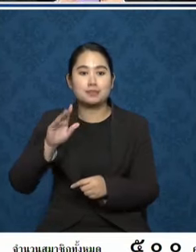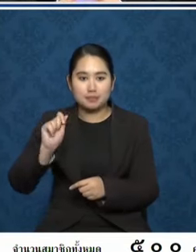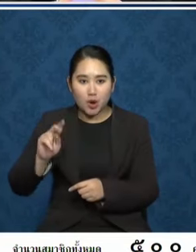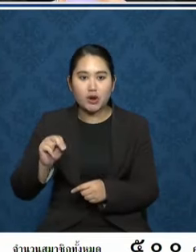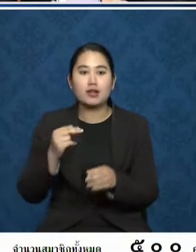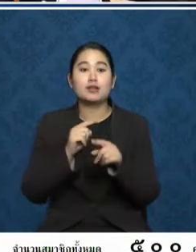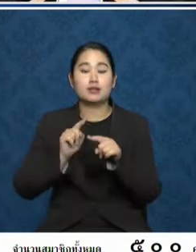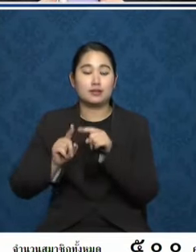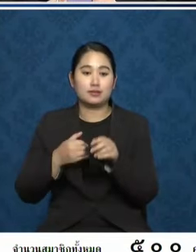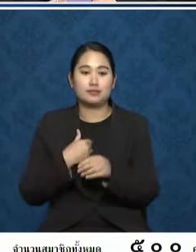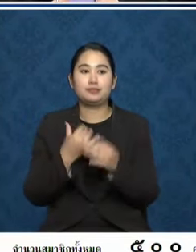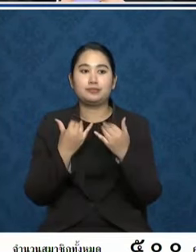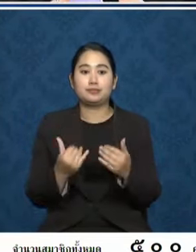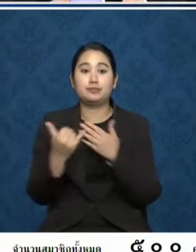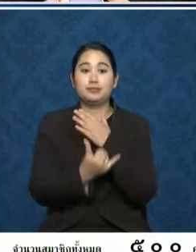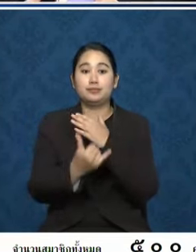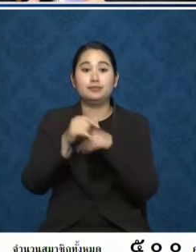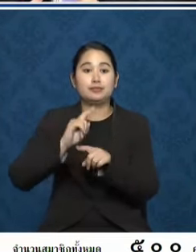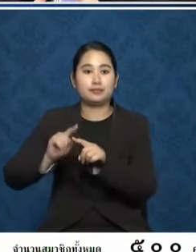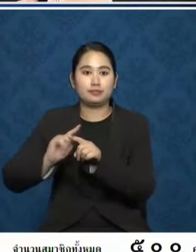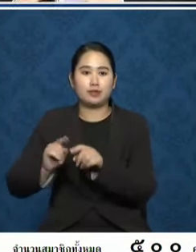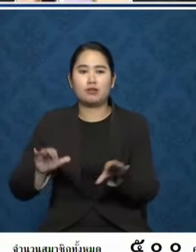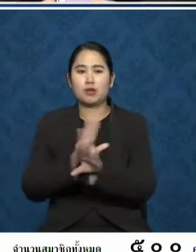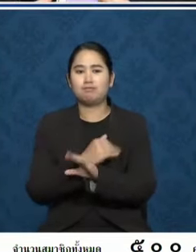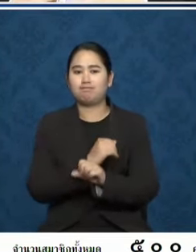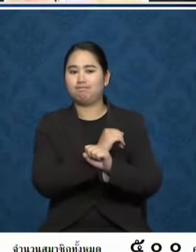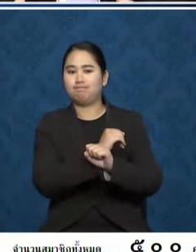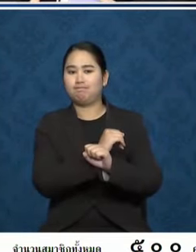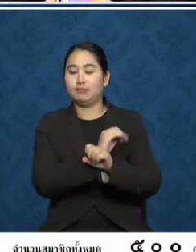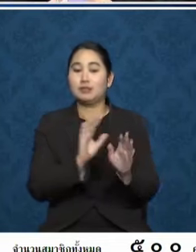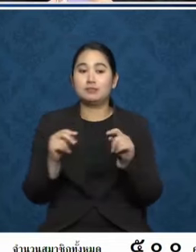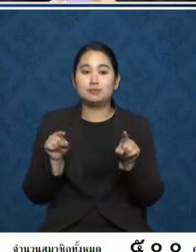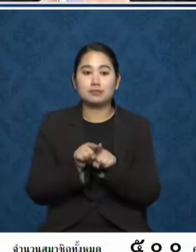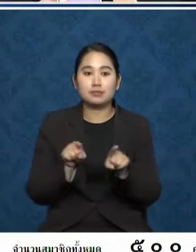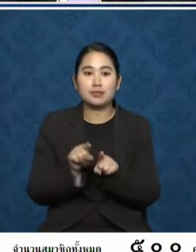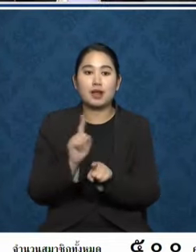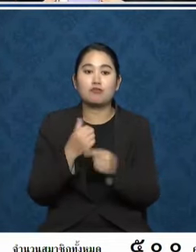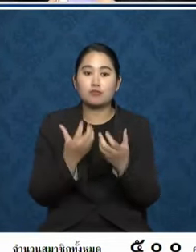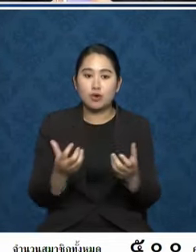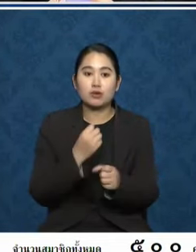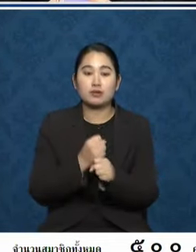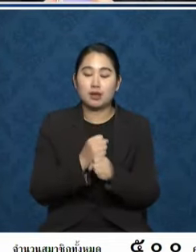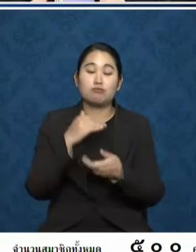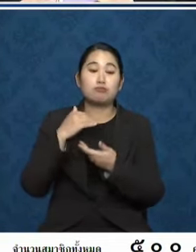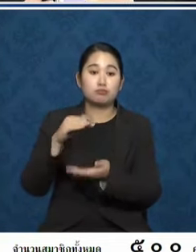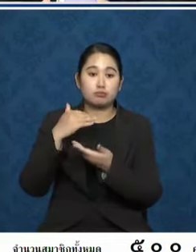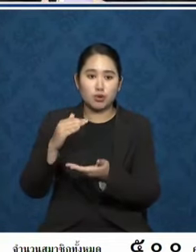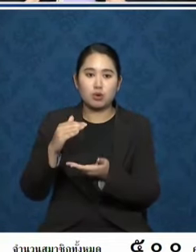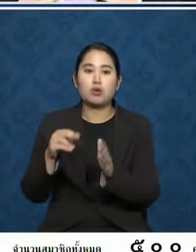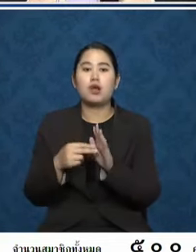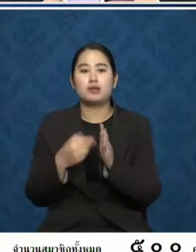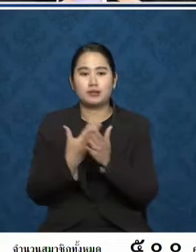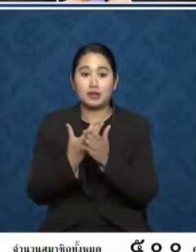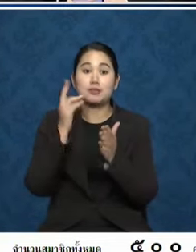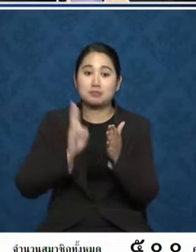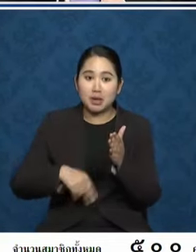่งประเทศมหาอนาจก็จะตั้งเป็นกำแพงในการที่เราจะผลิตสินค้าแล้ส่งไปก็จะโดนค่าปรั